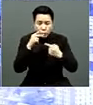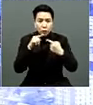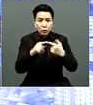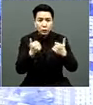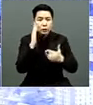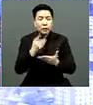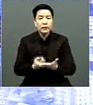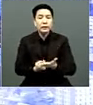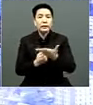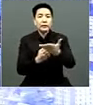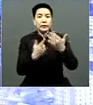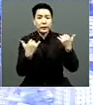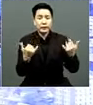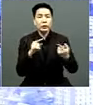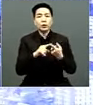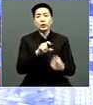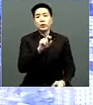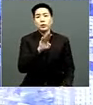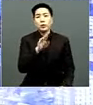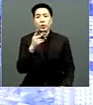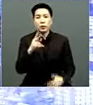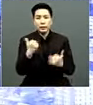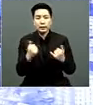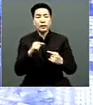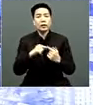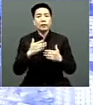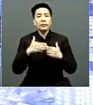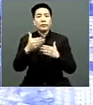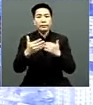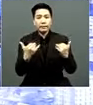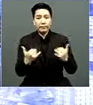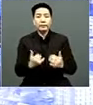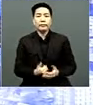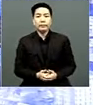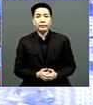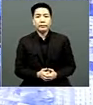านำเสนอในสบคในช่วงเวลาถัดไปครับ